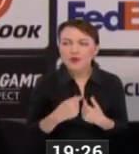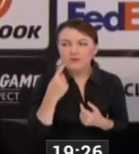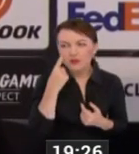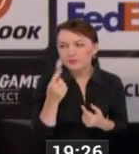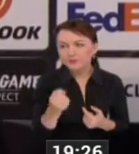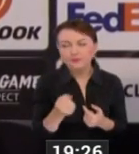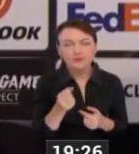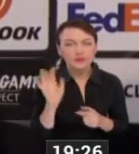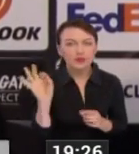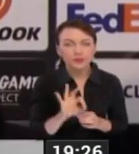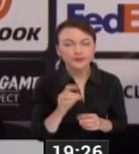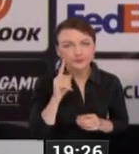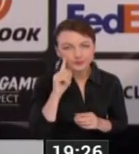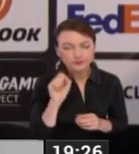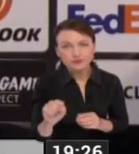це в очі.